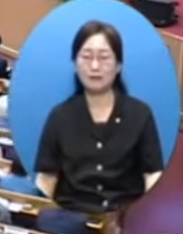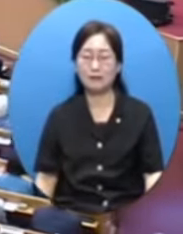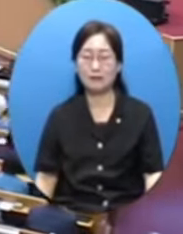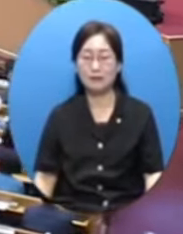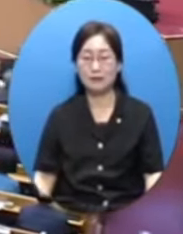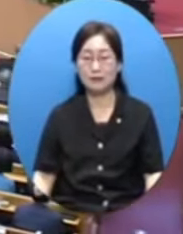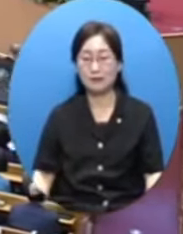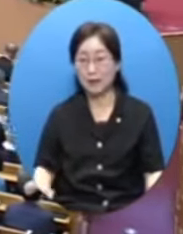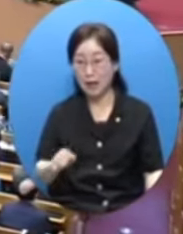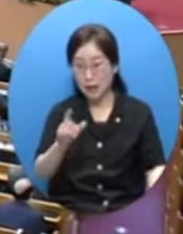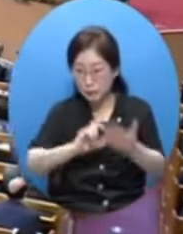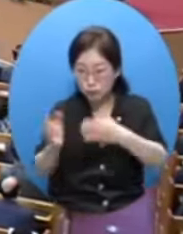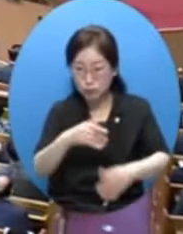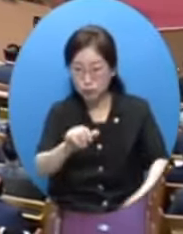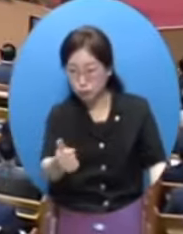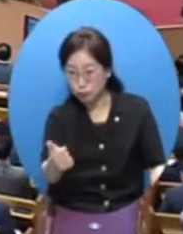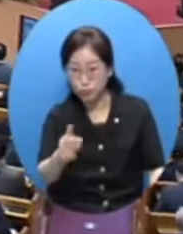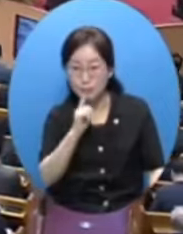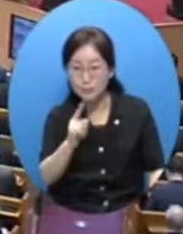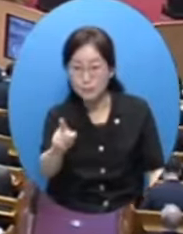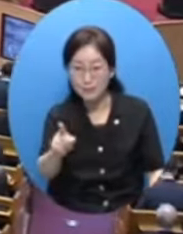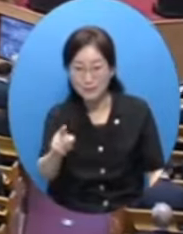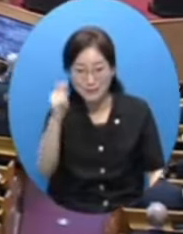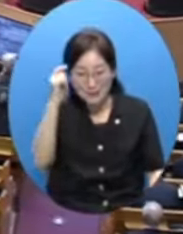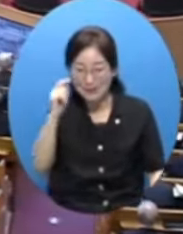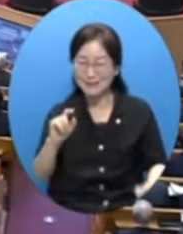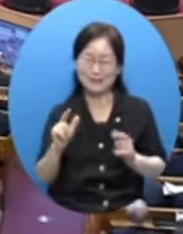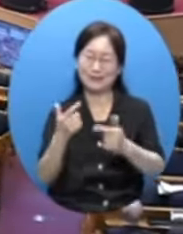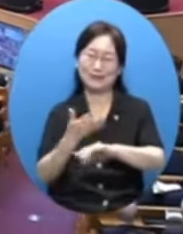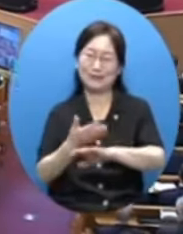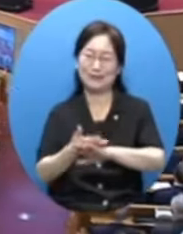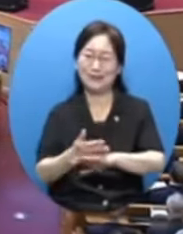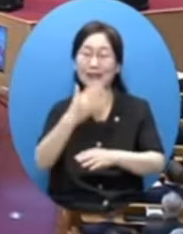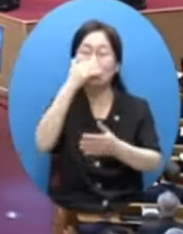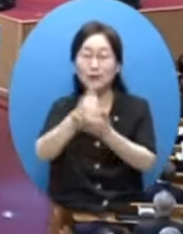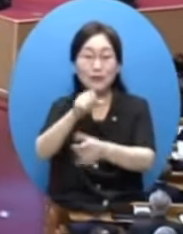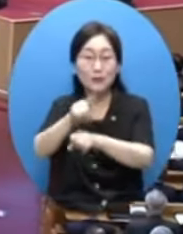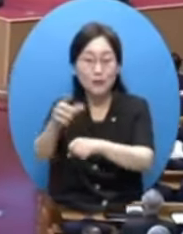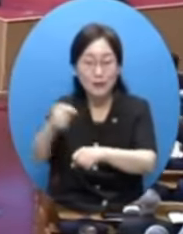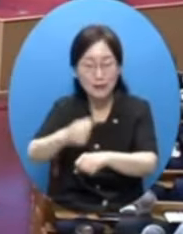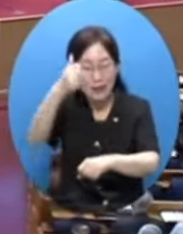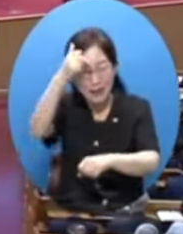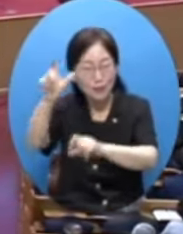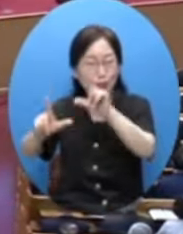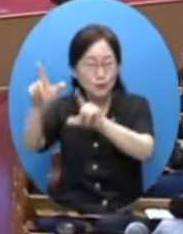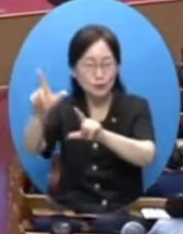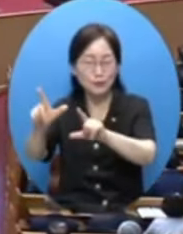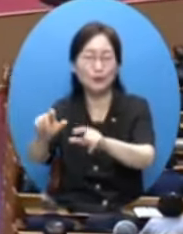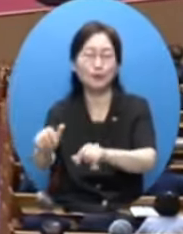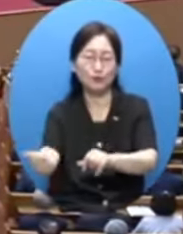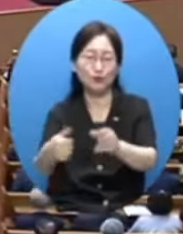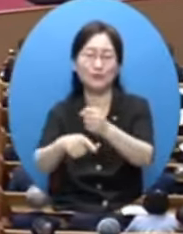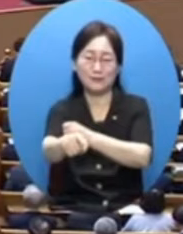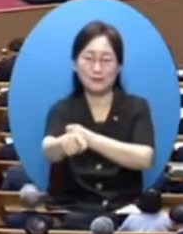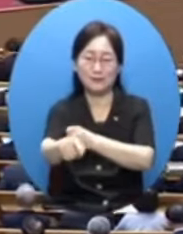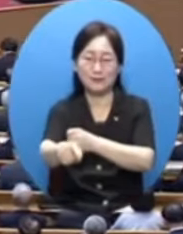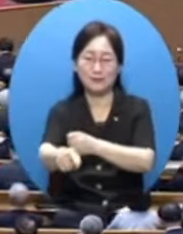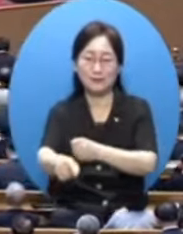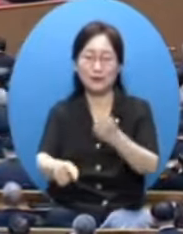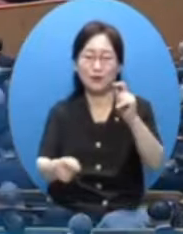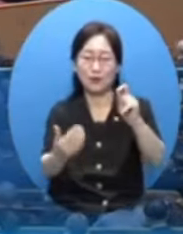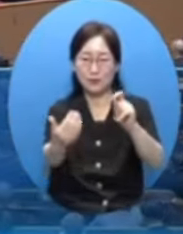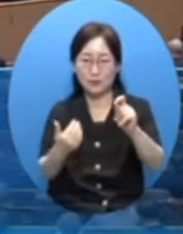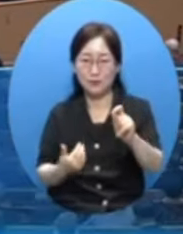아침부터 죽으라고 많아 그렇게 말씀을 생각하실 텐데, 죄성을 가진 옛사람의 모습이 죽어야 된다는 것입니다. 고린도전서